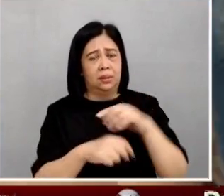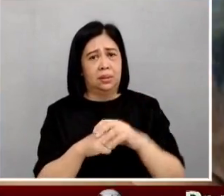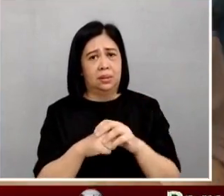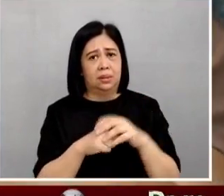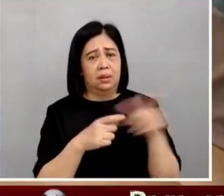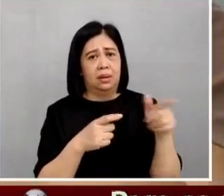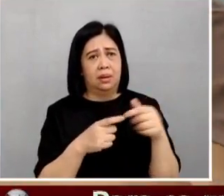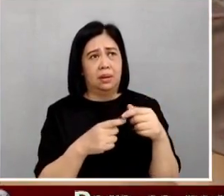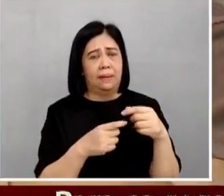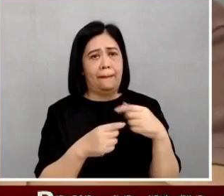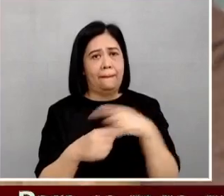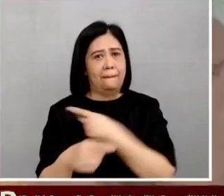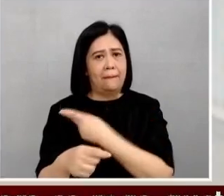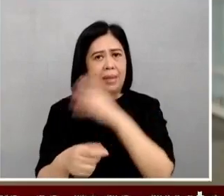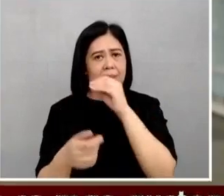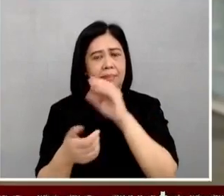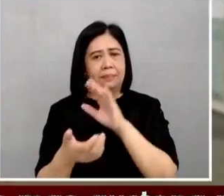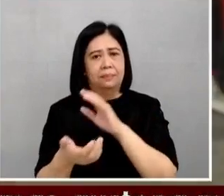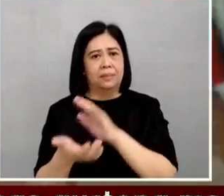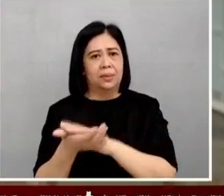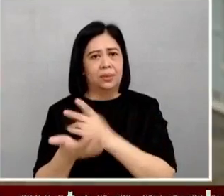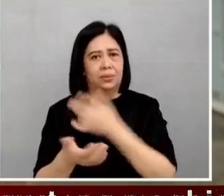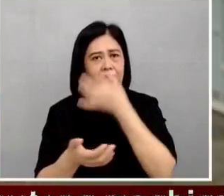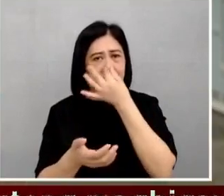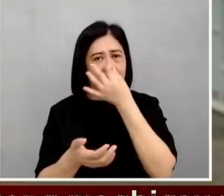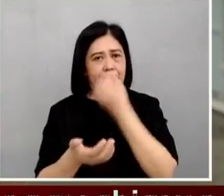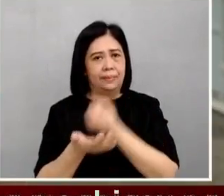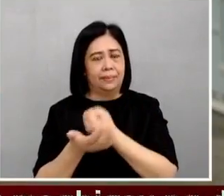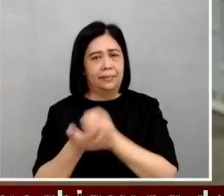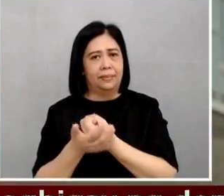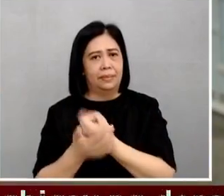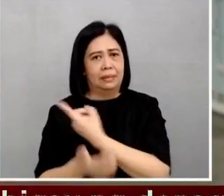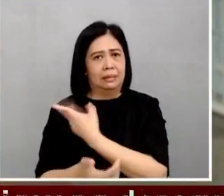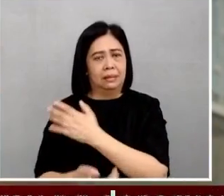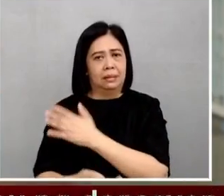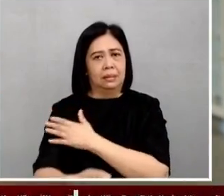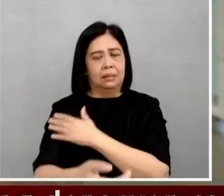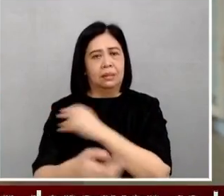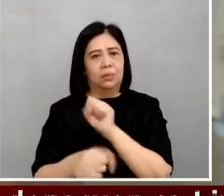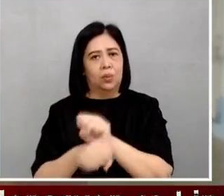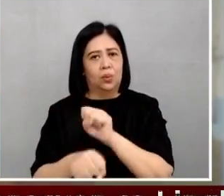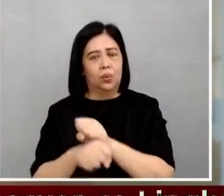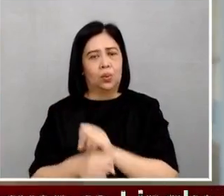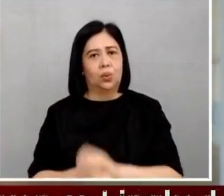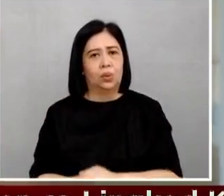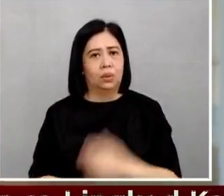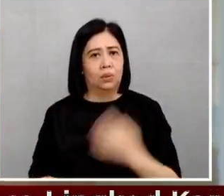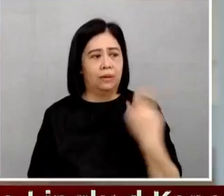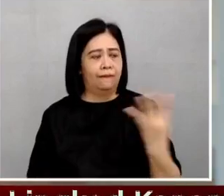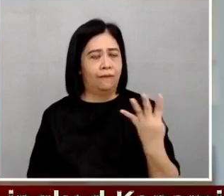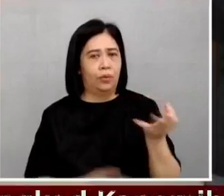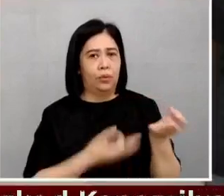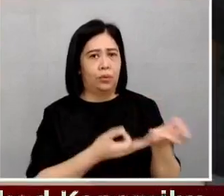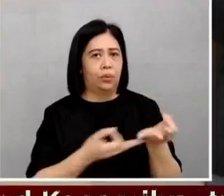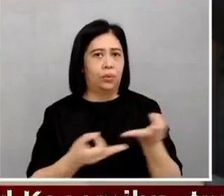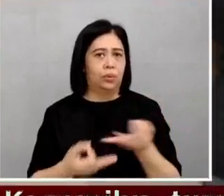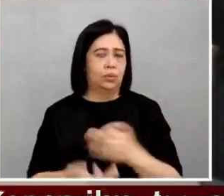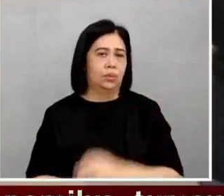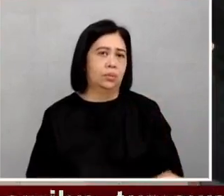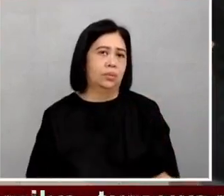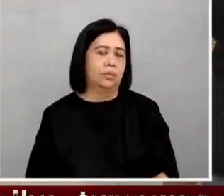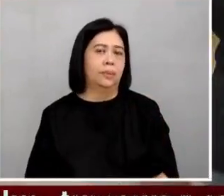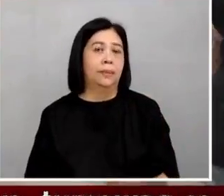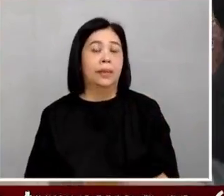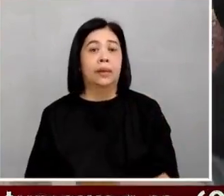asawa ko. Isa lang naman po nagtatrabaho sa amin, apat kaming pinapakain ng asawa ko. Ilang